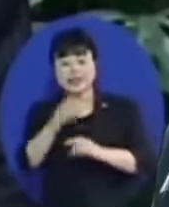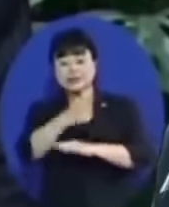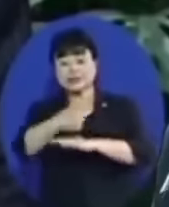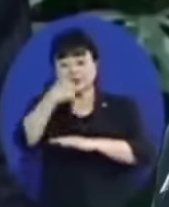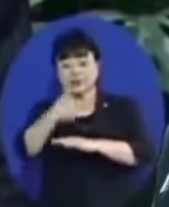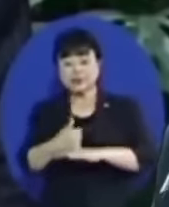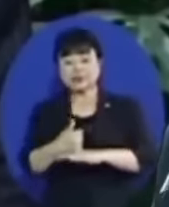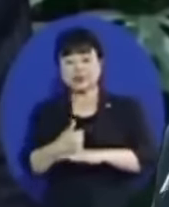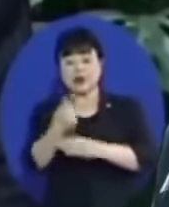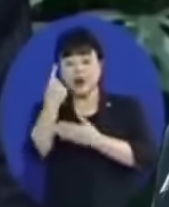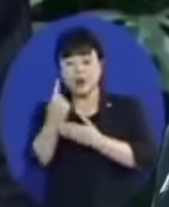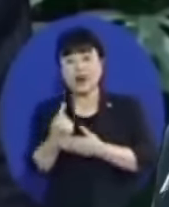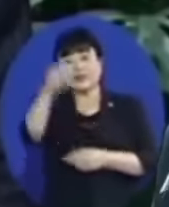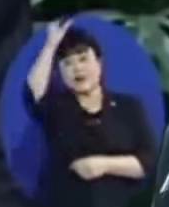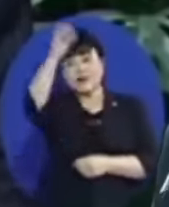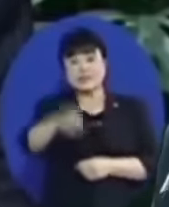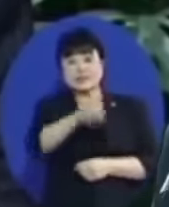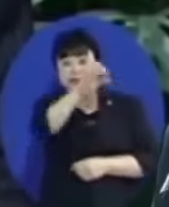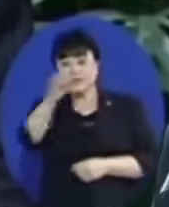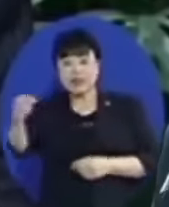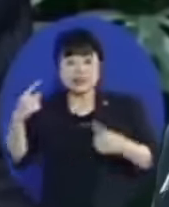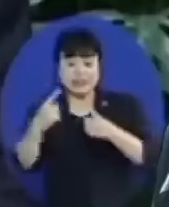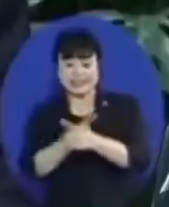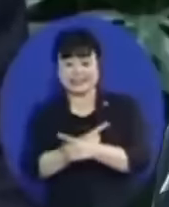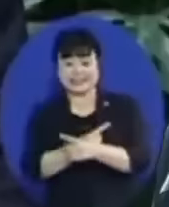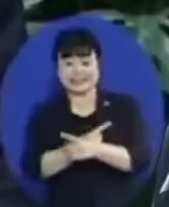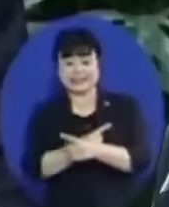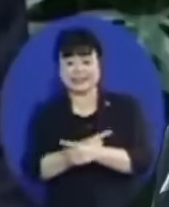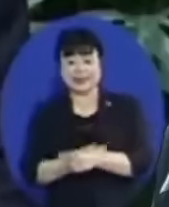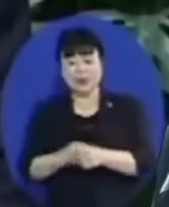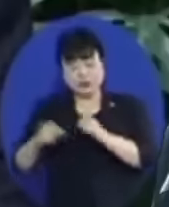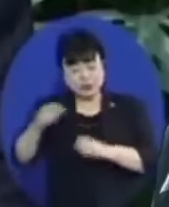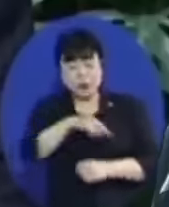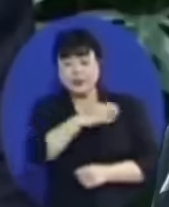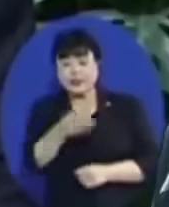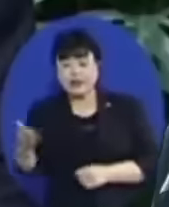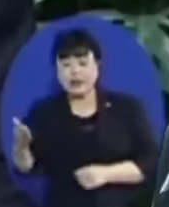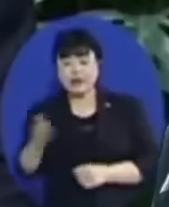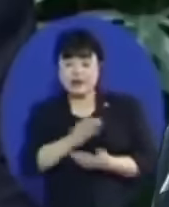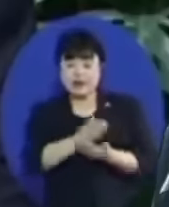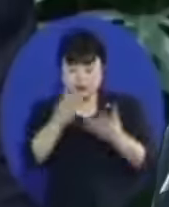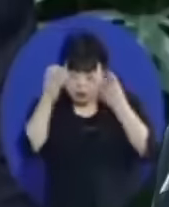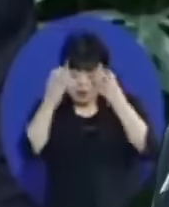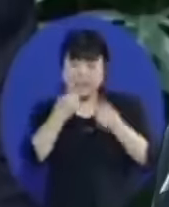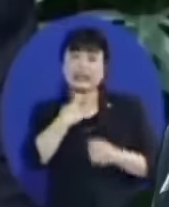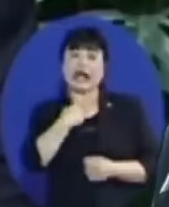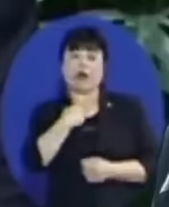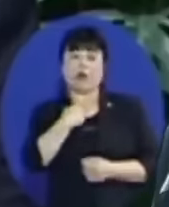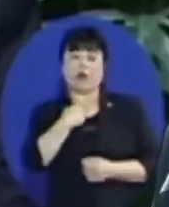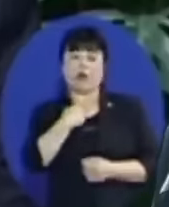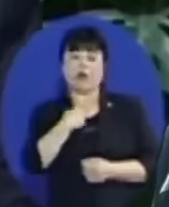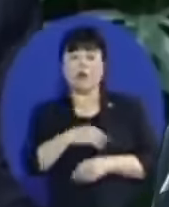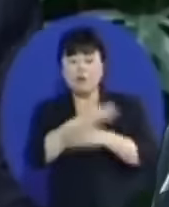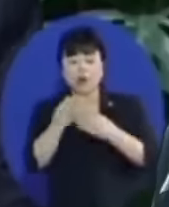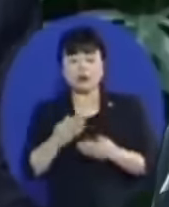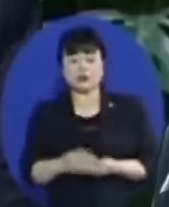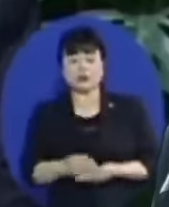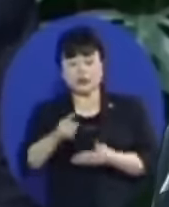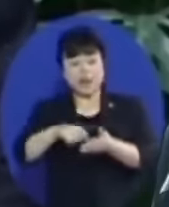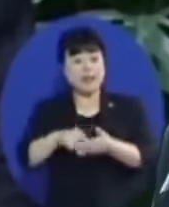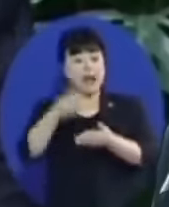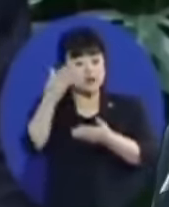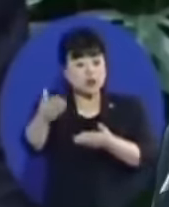그리스도가 벗어서 십자가에서 우리 대신해서 몸짓고 피 흘려 온갖 고생을 다하고 모든 대가를